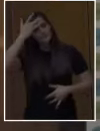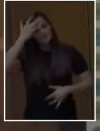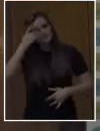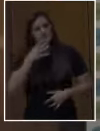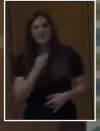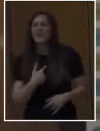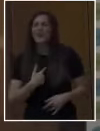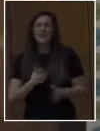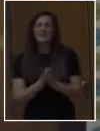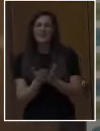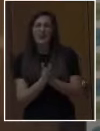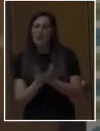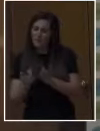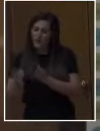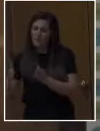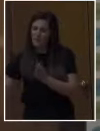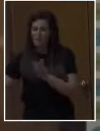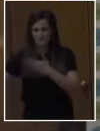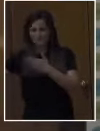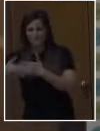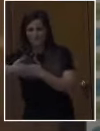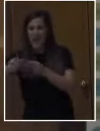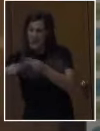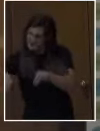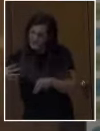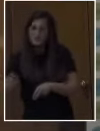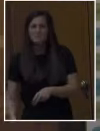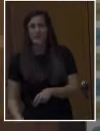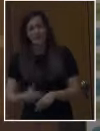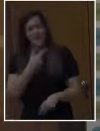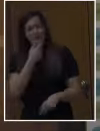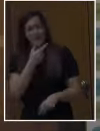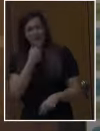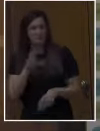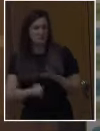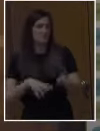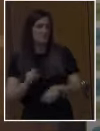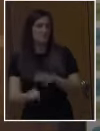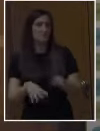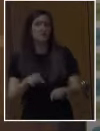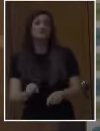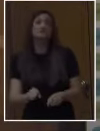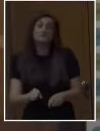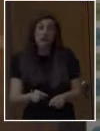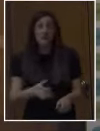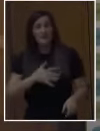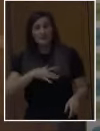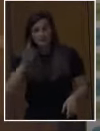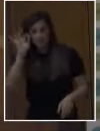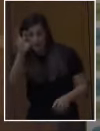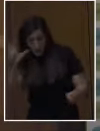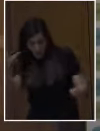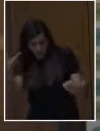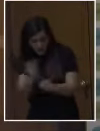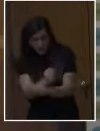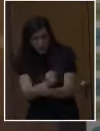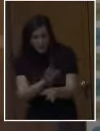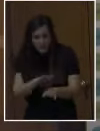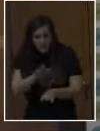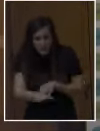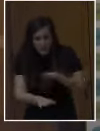βιβλίου. Πρέπει να μάθουν ότι για να μπορέσεις να φτάσεις σε μια επιτυχία, πρέπει να περάσεις από αρκετές αποτυχίες. Τι σημαίνει